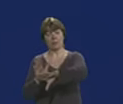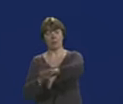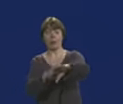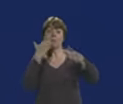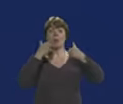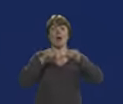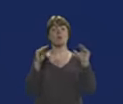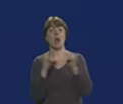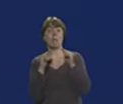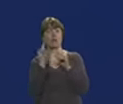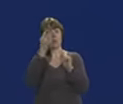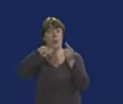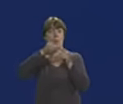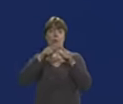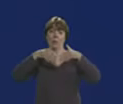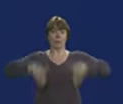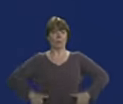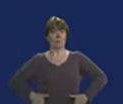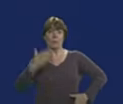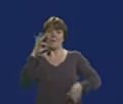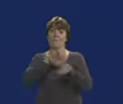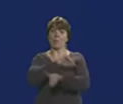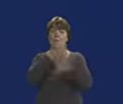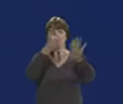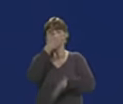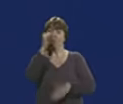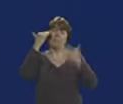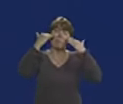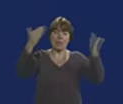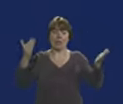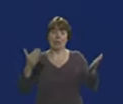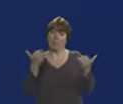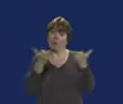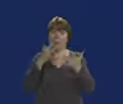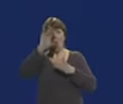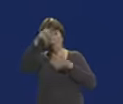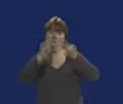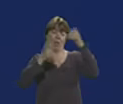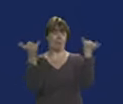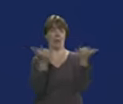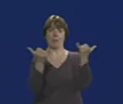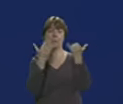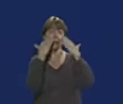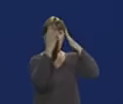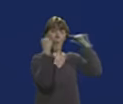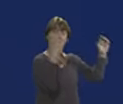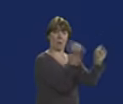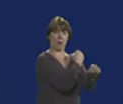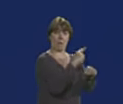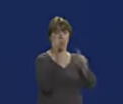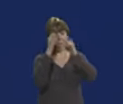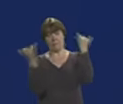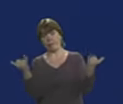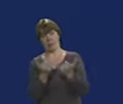vous restez à la maison au deuxième tour, si vous ne votez pas le 6 mai, alors il ne faudra pas se plaindre si M. Hollande met en œuvre sa